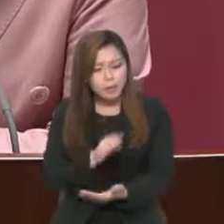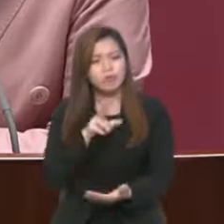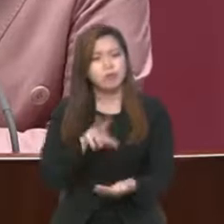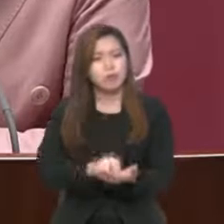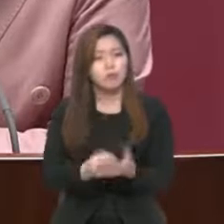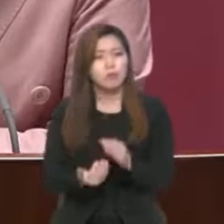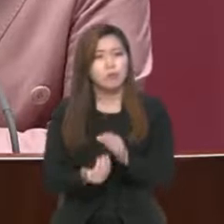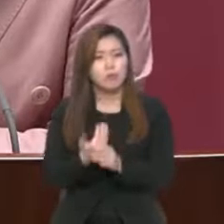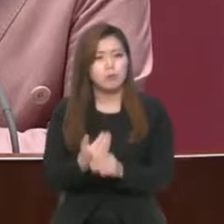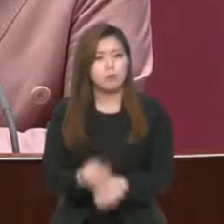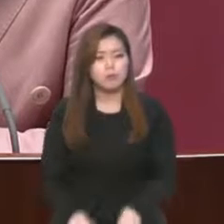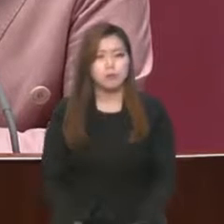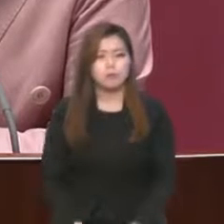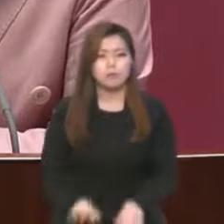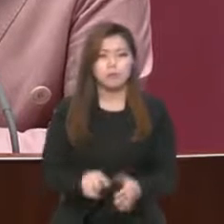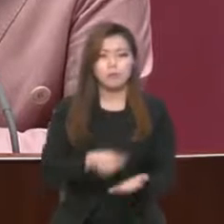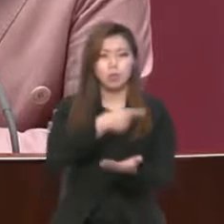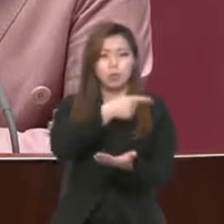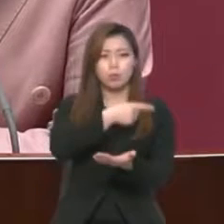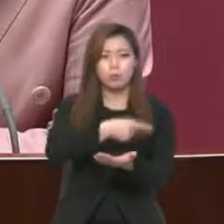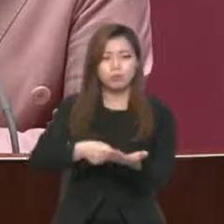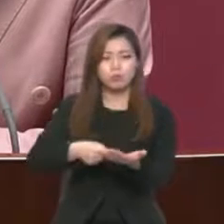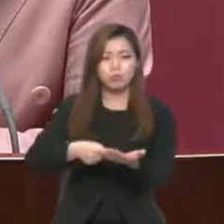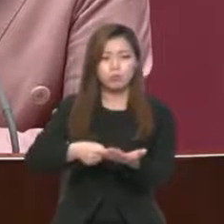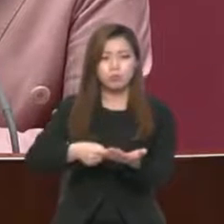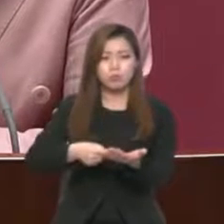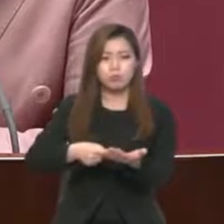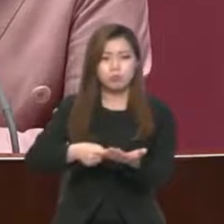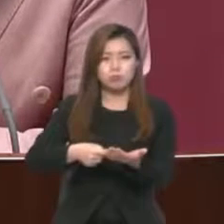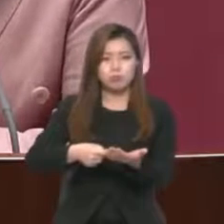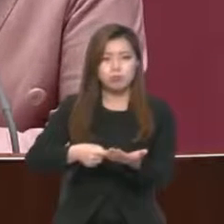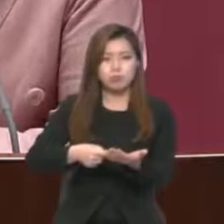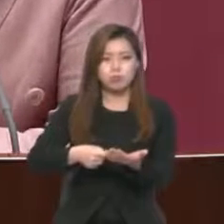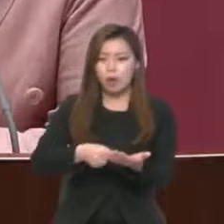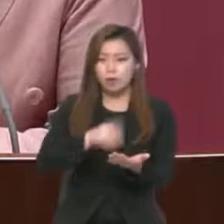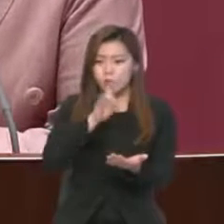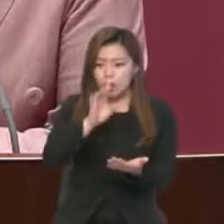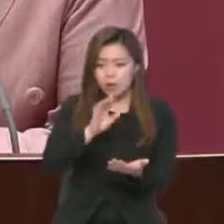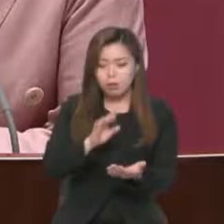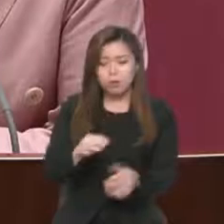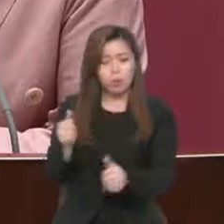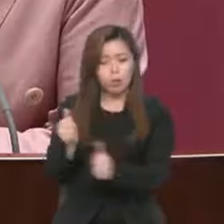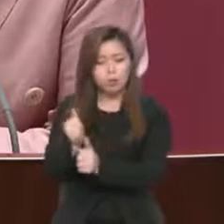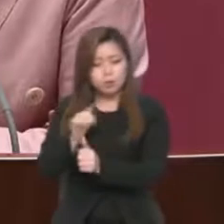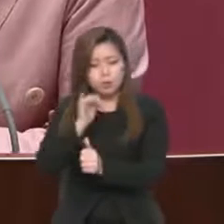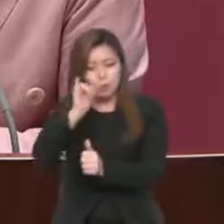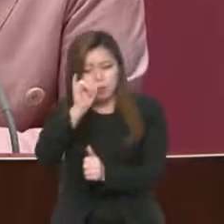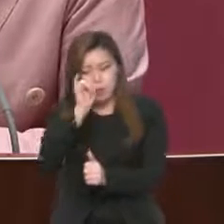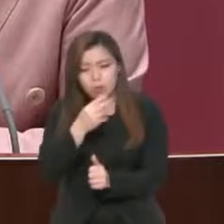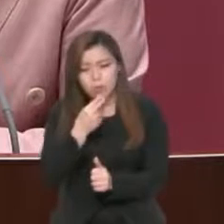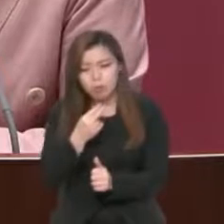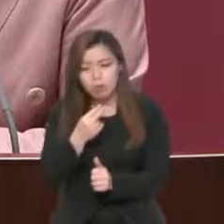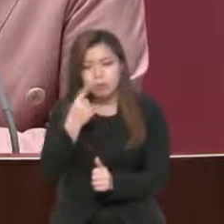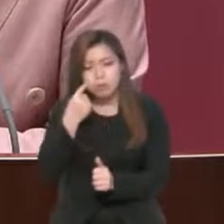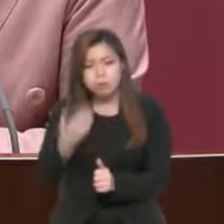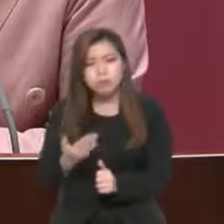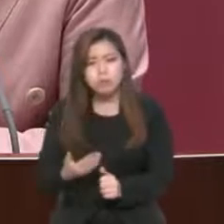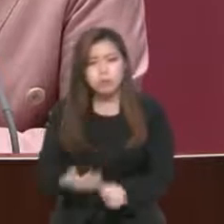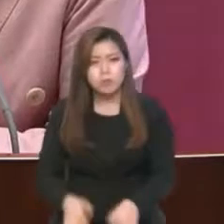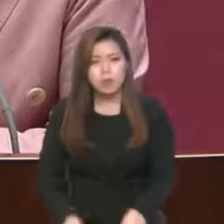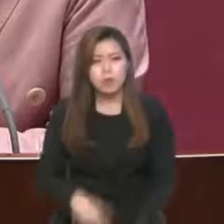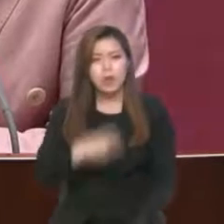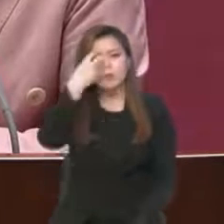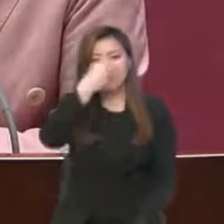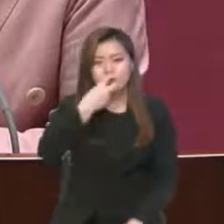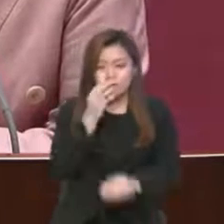위해서 그러면 그 법에 보장돼 있는 병가를 쓰면 안 되는 겁니까? 보좌관이 전화한 사실 인정하십니까? 그것은